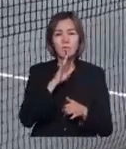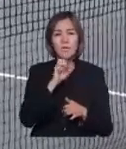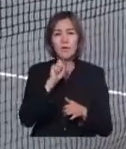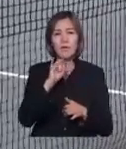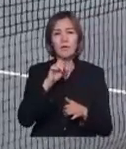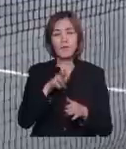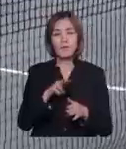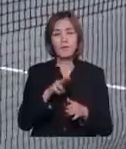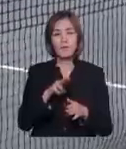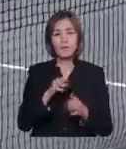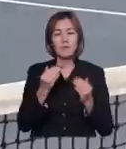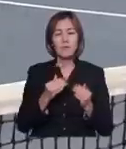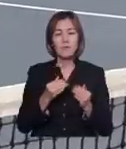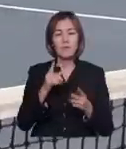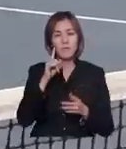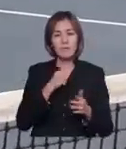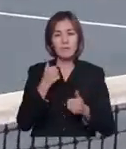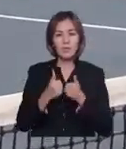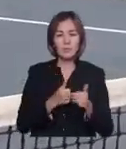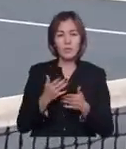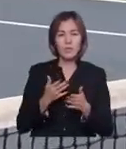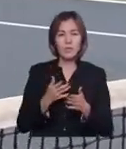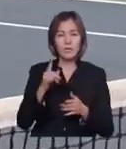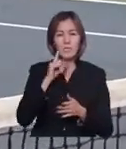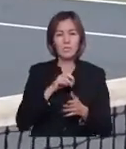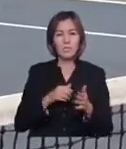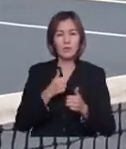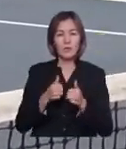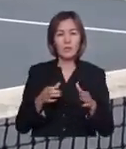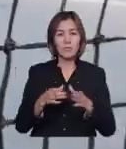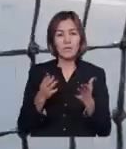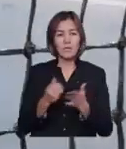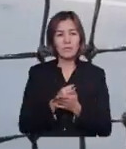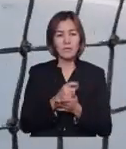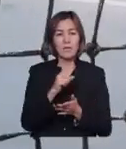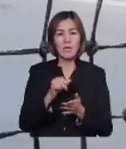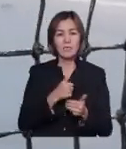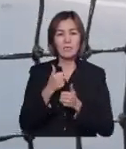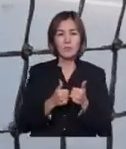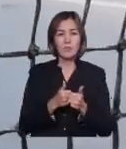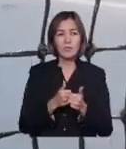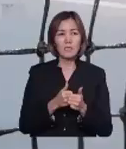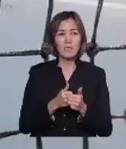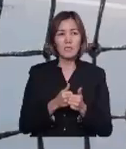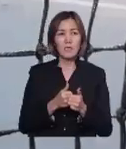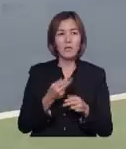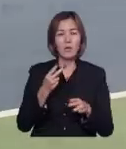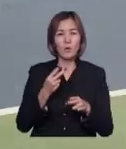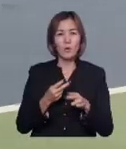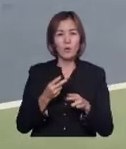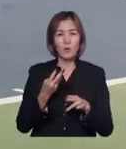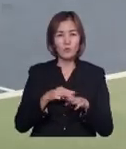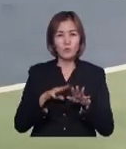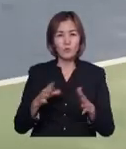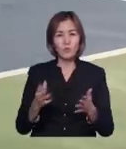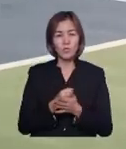Айым Қанағатова. Биыл ел чемпионы атанып, Қазақстан құрама командасына алынған. Ол Азия кубогында ел намысын лайықты қорғап, қола медальді мойнына тағып